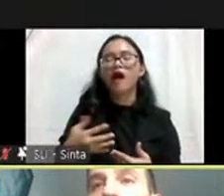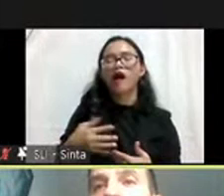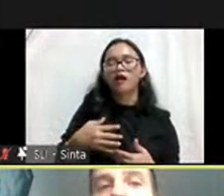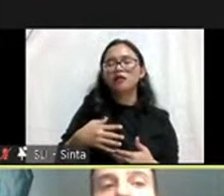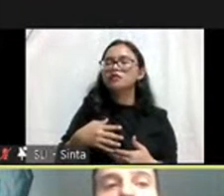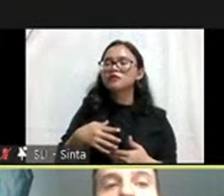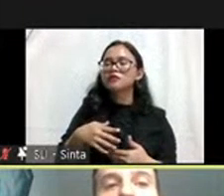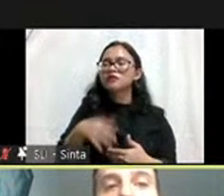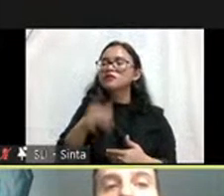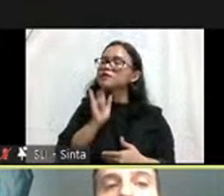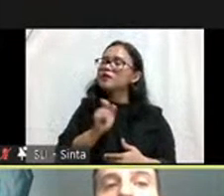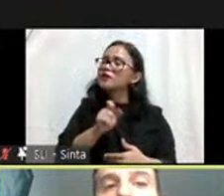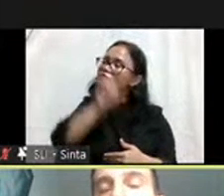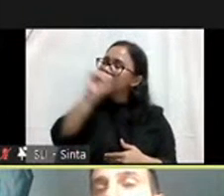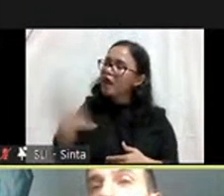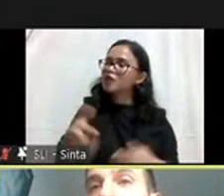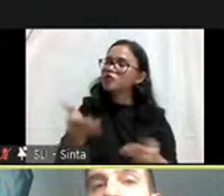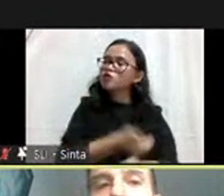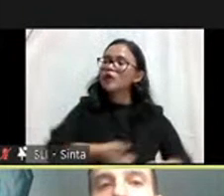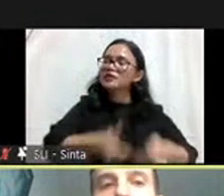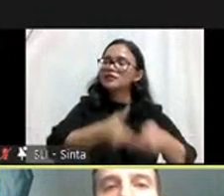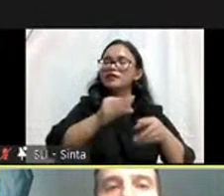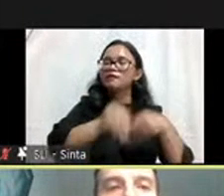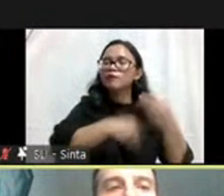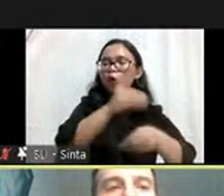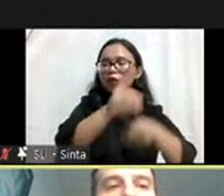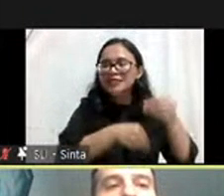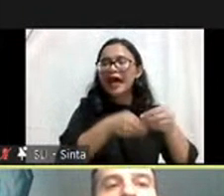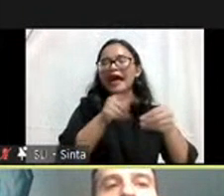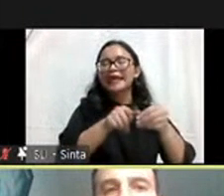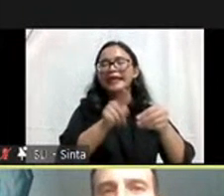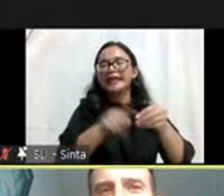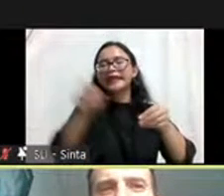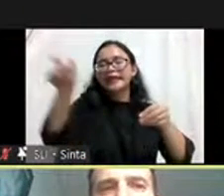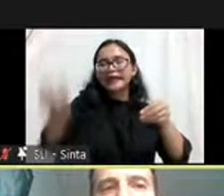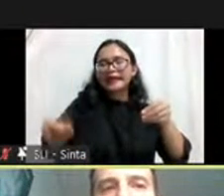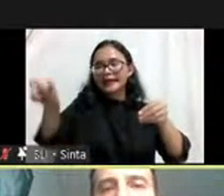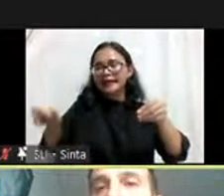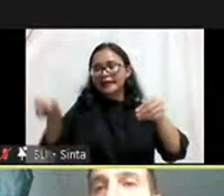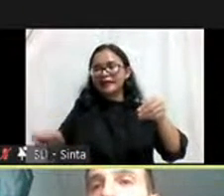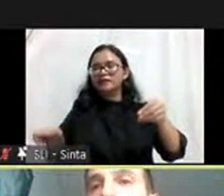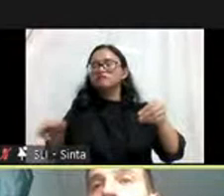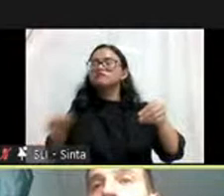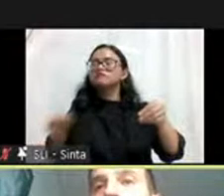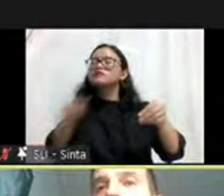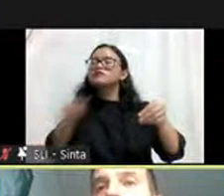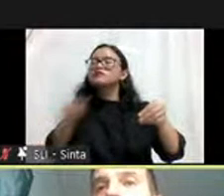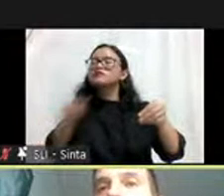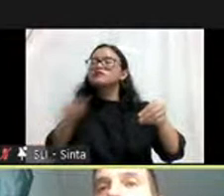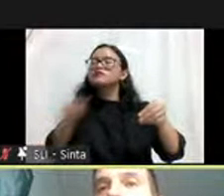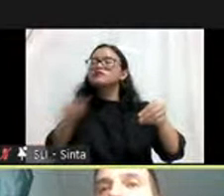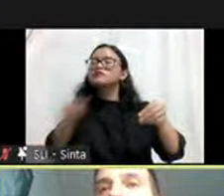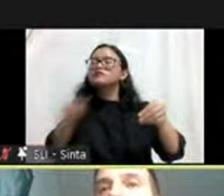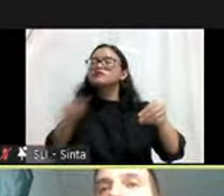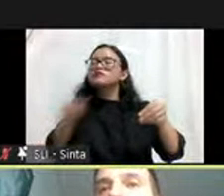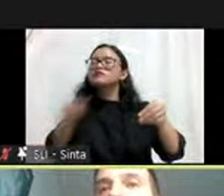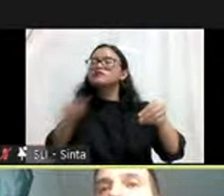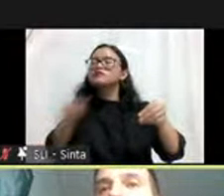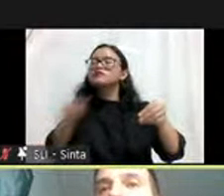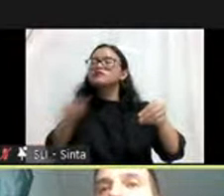kondisi kerja di perusahaan itu sesuatu yang mereka lihat sebagai ee pencemaran nama baik jadi untuk